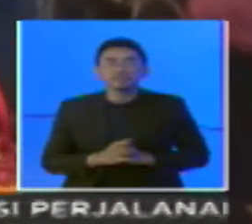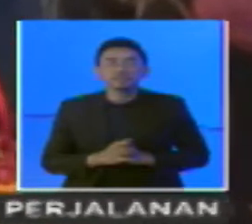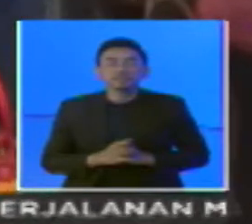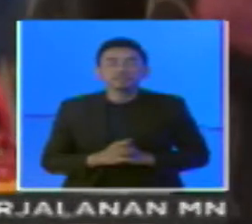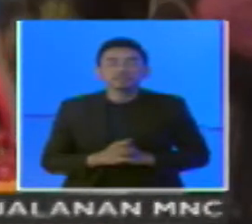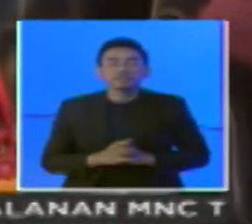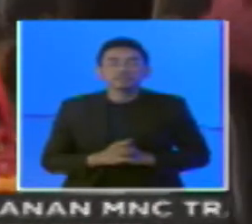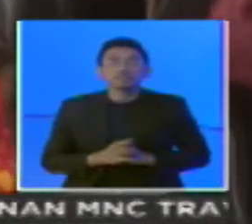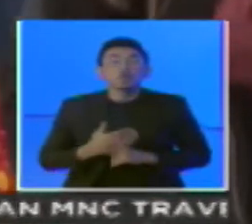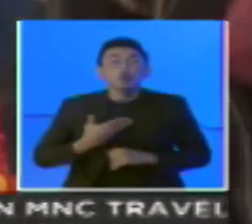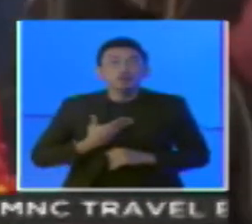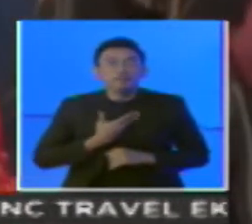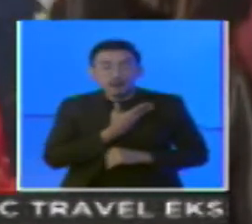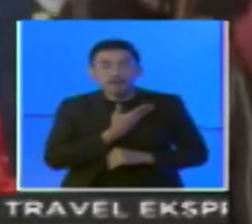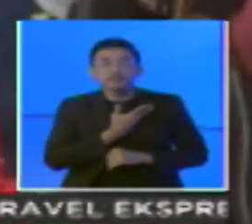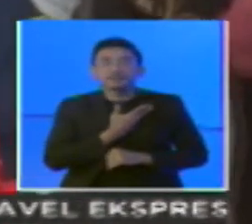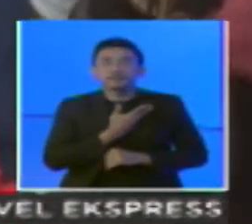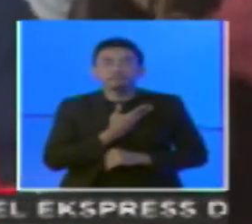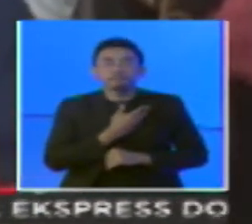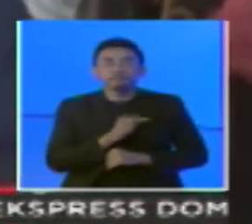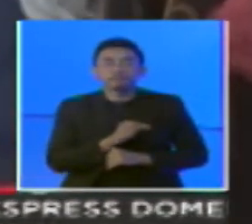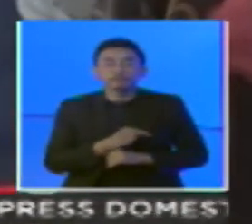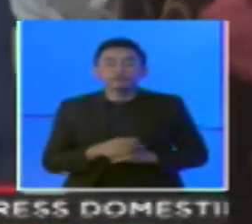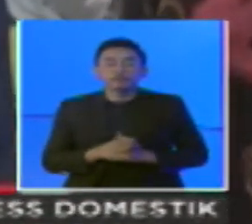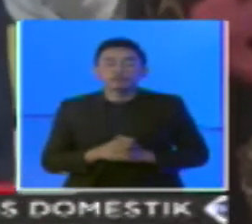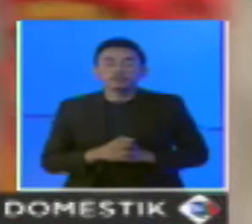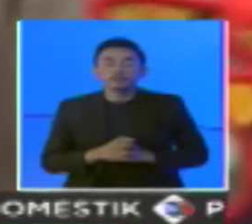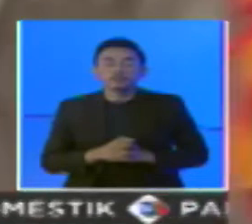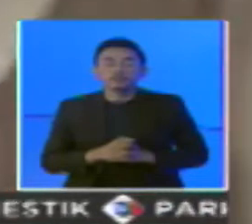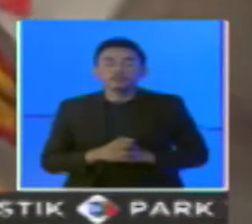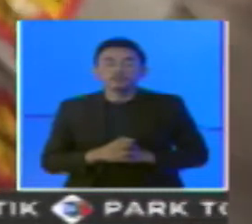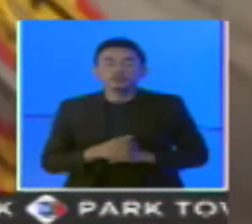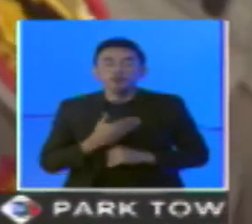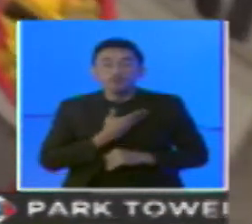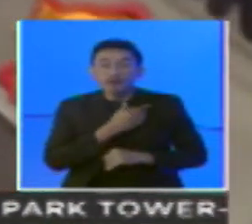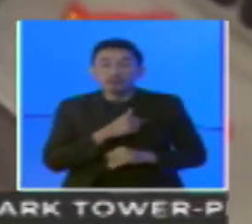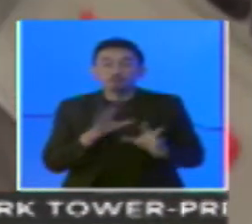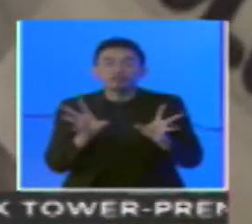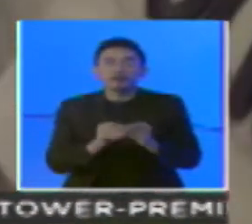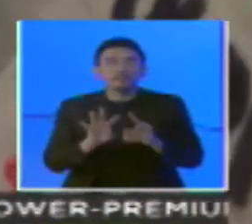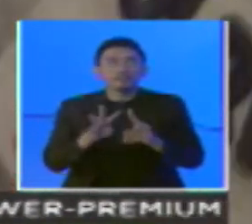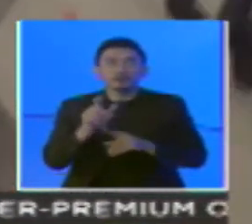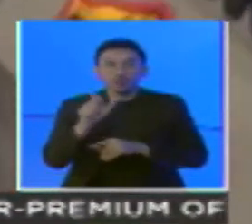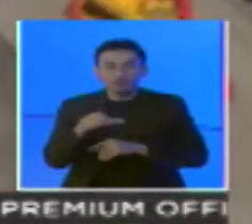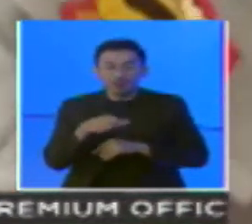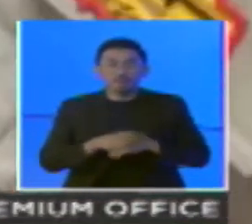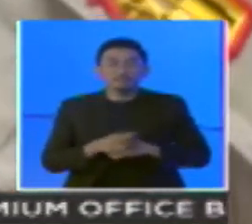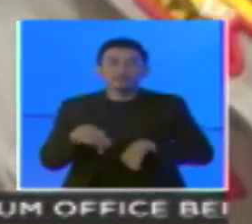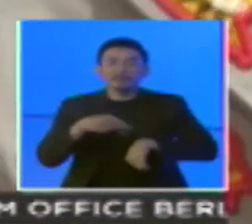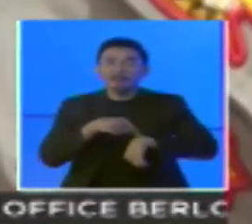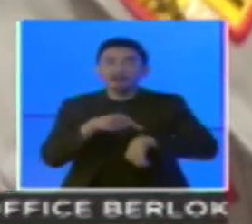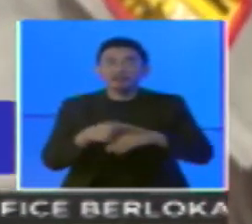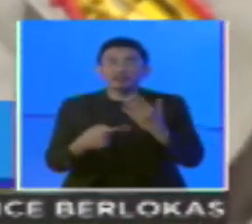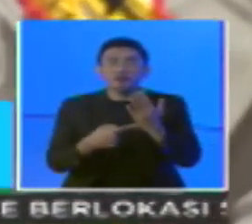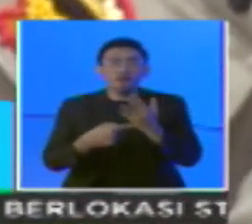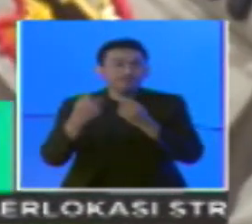kami identifikasi ada 14 dengan modus yang sama. Atas perbuatannya, pelaku dijerat pasal berlapis dari